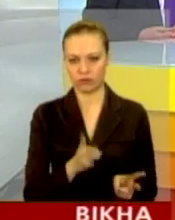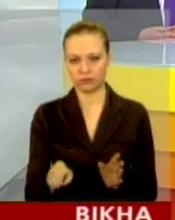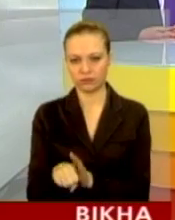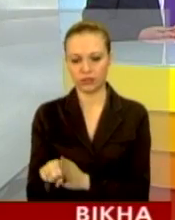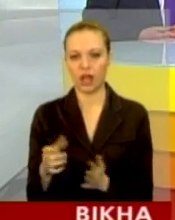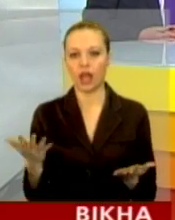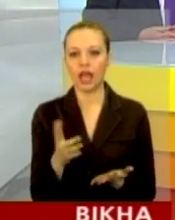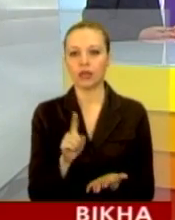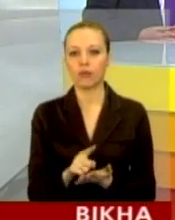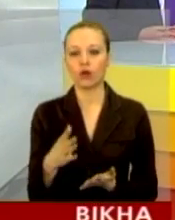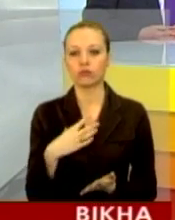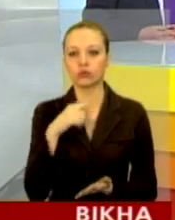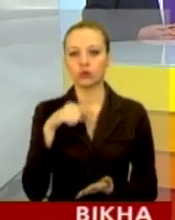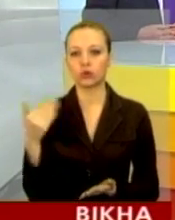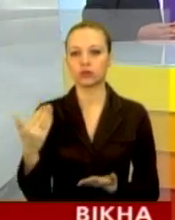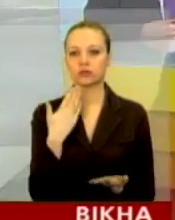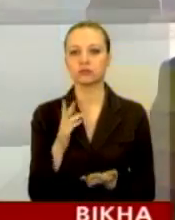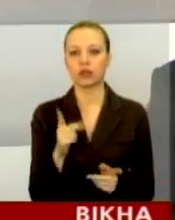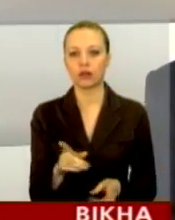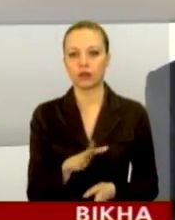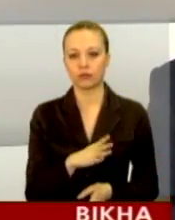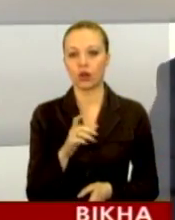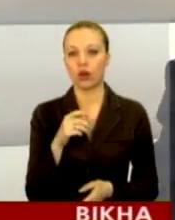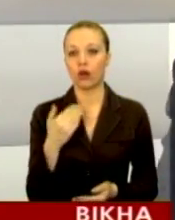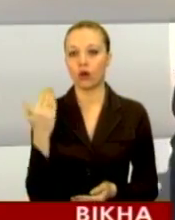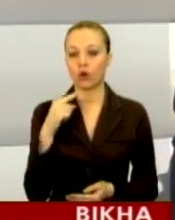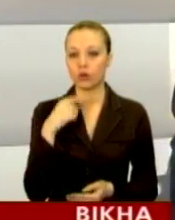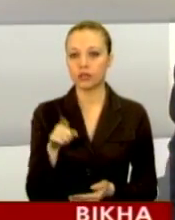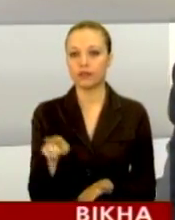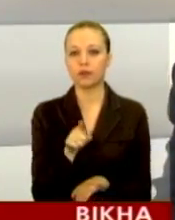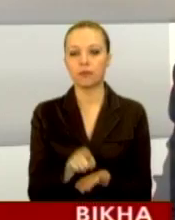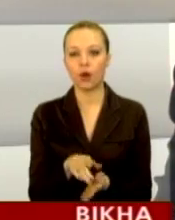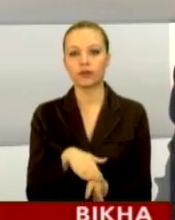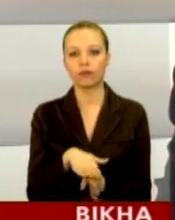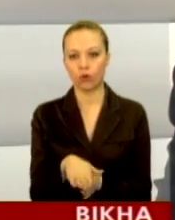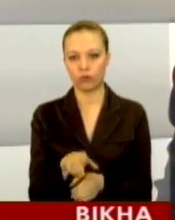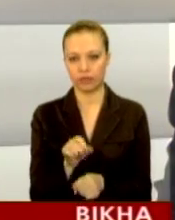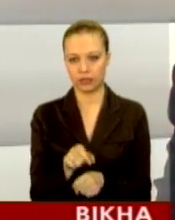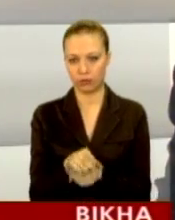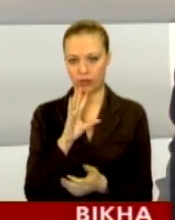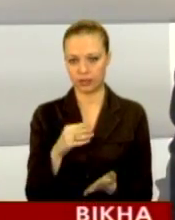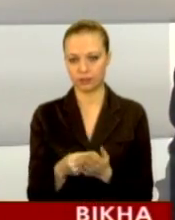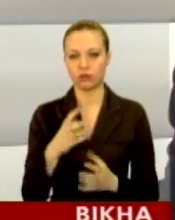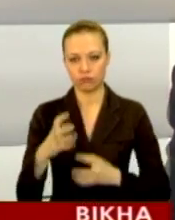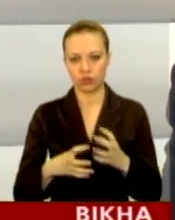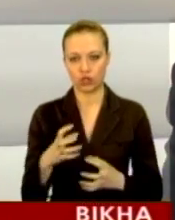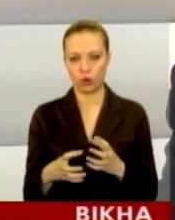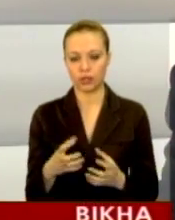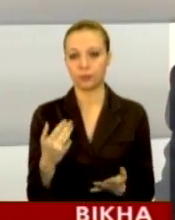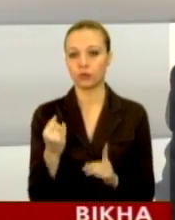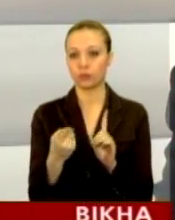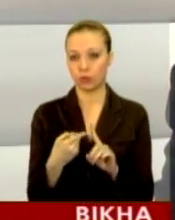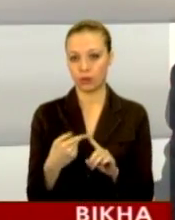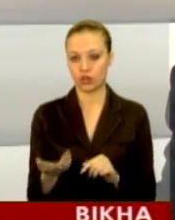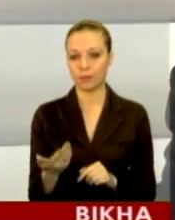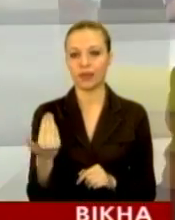правильно мали бути кроки Росії? Кроки Росії мають бути, вони мають виконувати зобов'язання свої, міжнародні. Ну, по-перше.